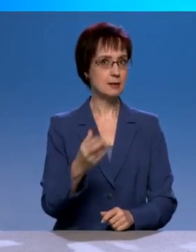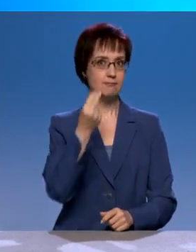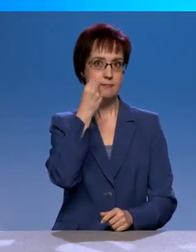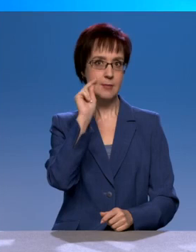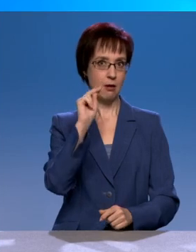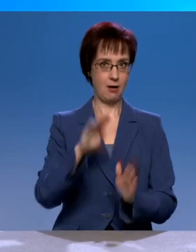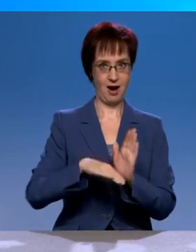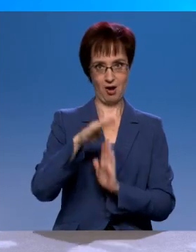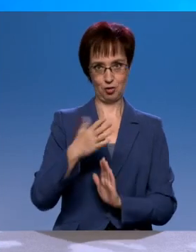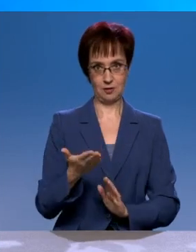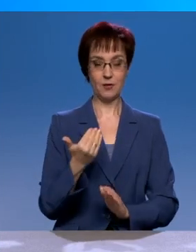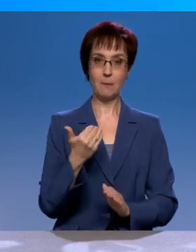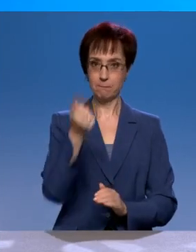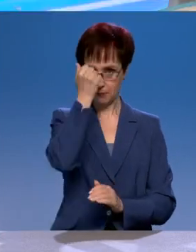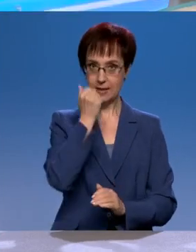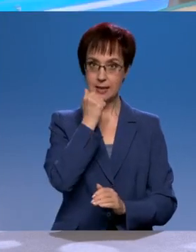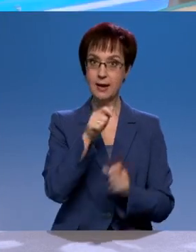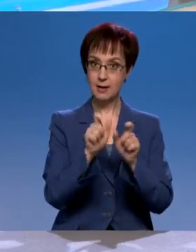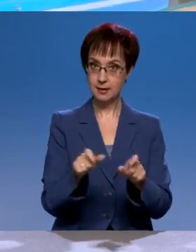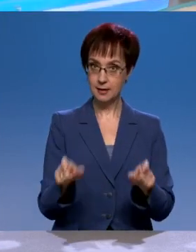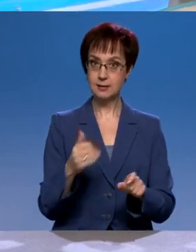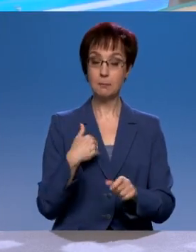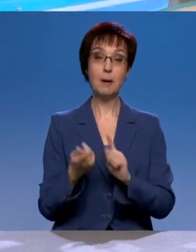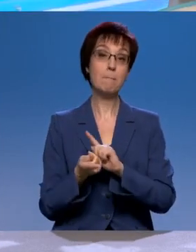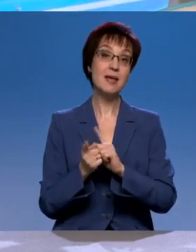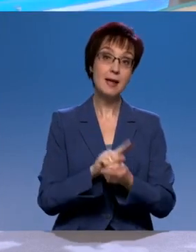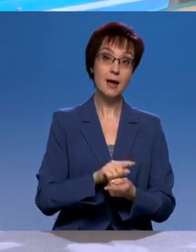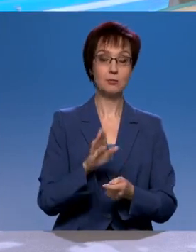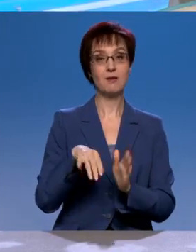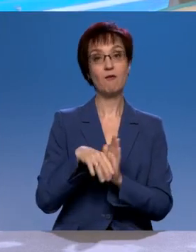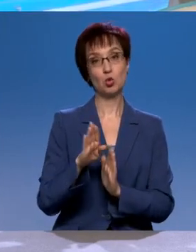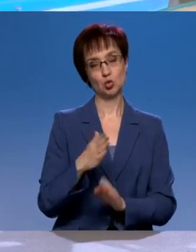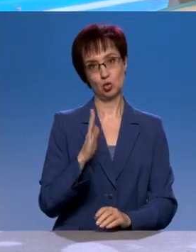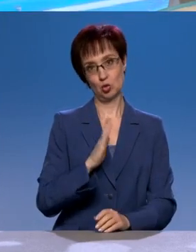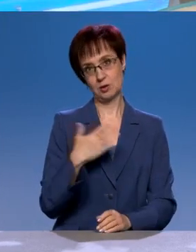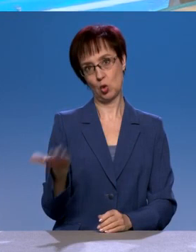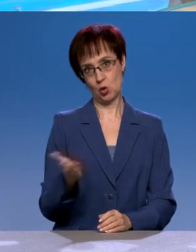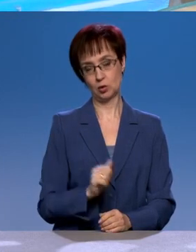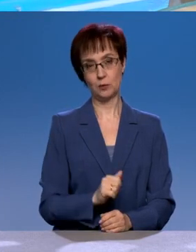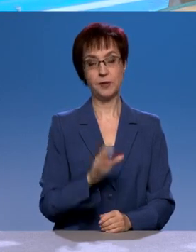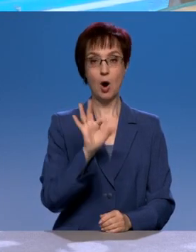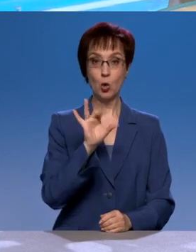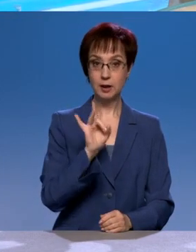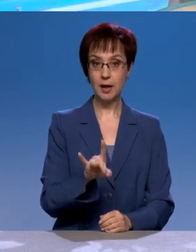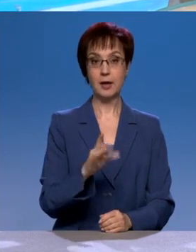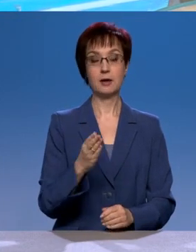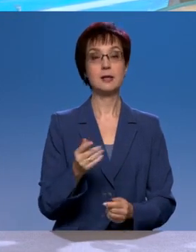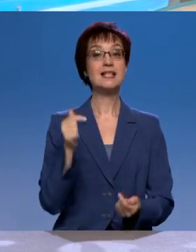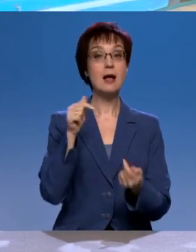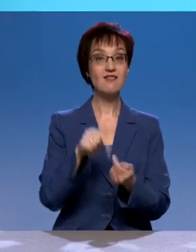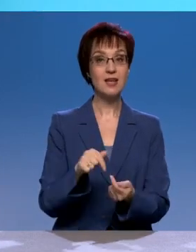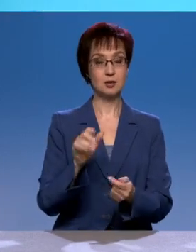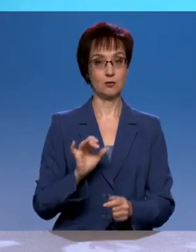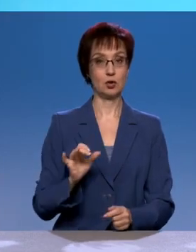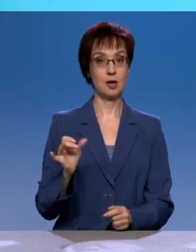что в лучшую сторону. УТР общественный телеканал, стало быть, должен соответствовать интересам общества. Это правильно, это нужно. С другой